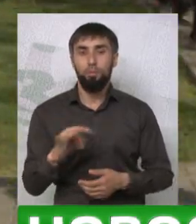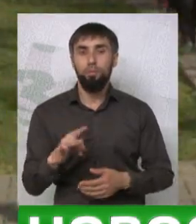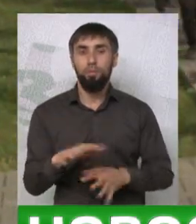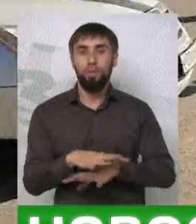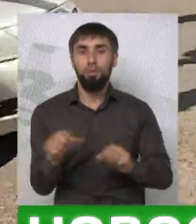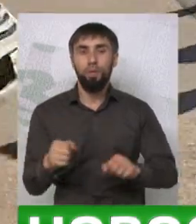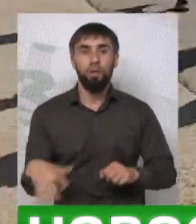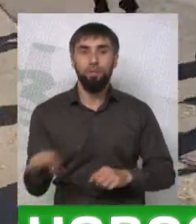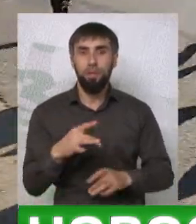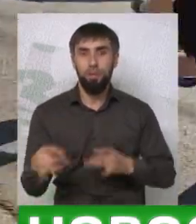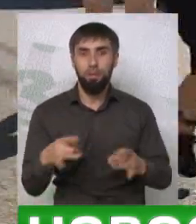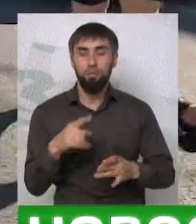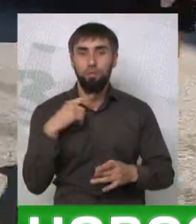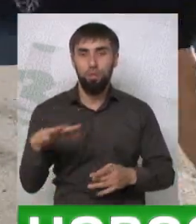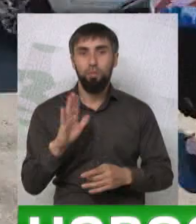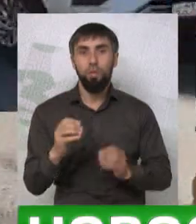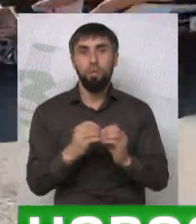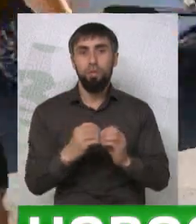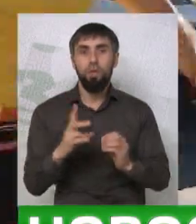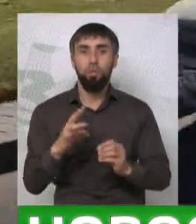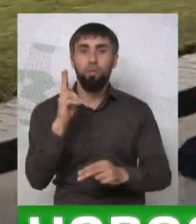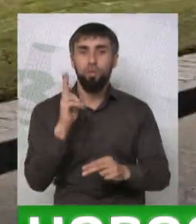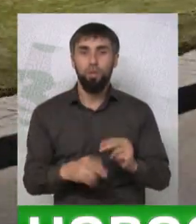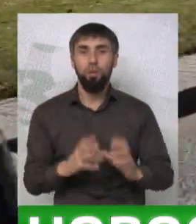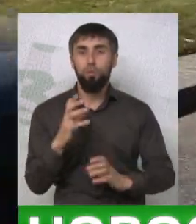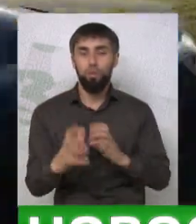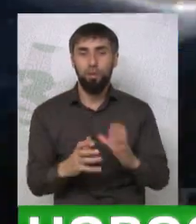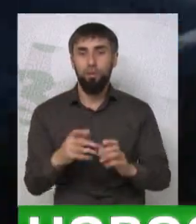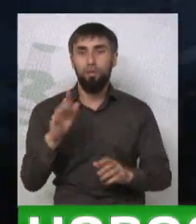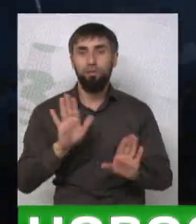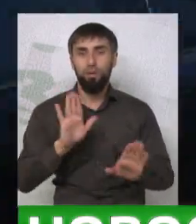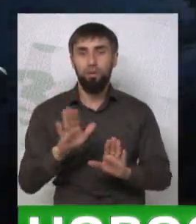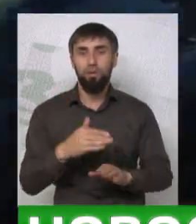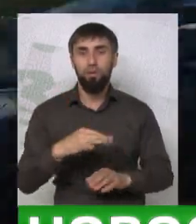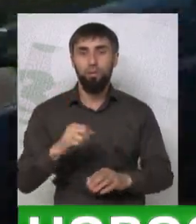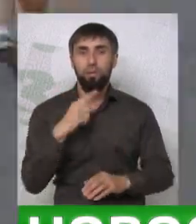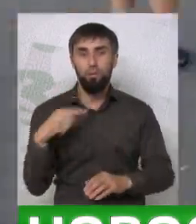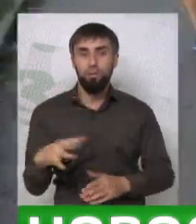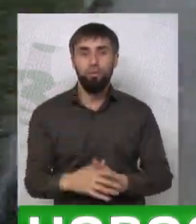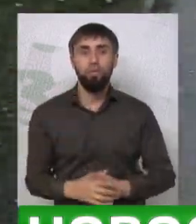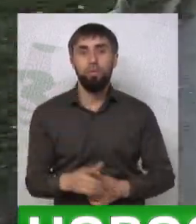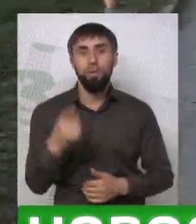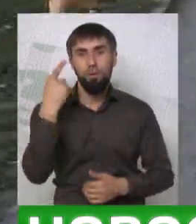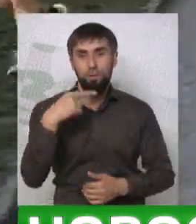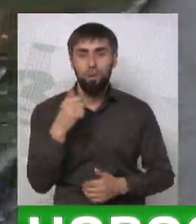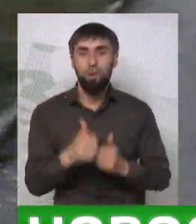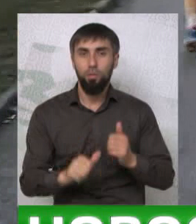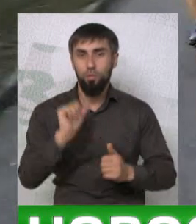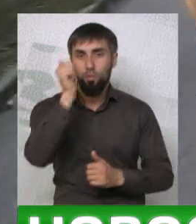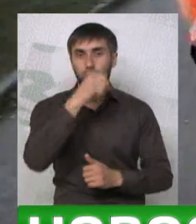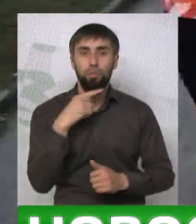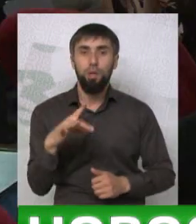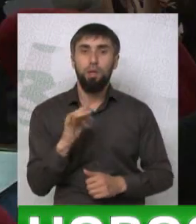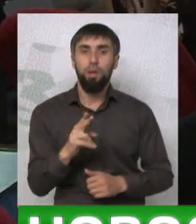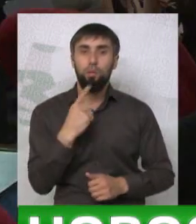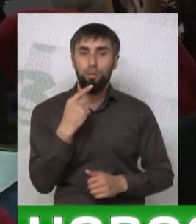все регионы страны, завершится 10 ноября на площадке международной выставки форума «Россия». Организаторы отмечают, ежегодно в стране